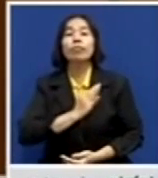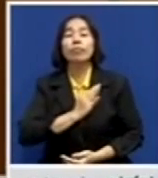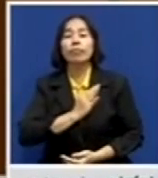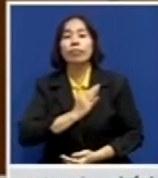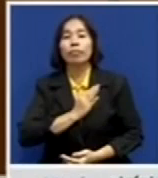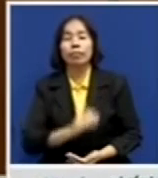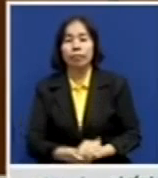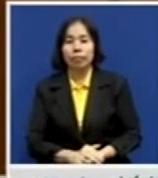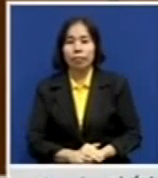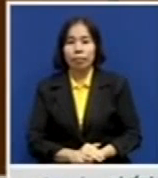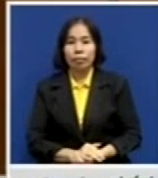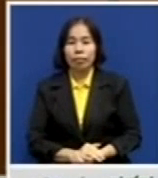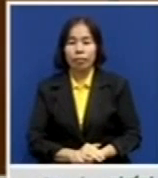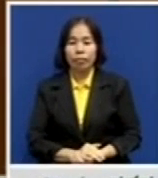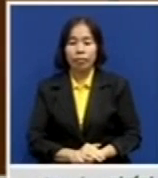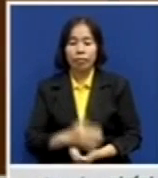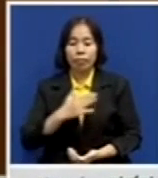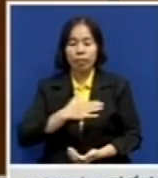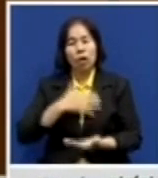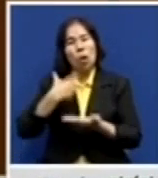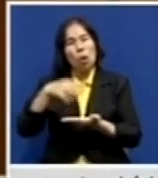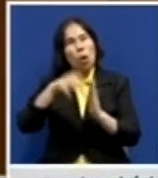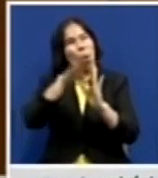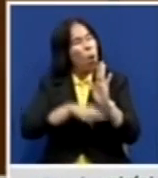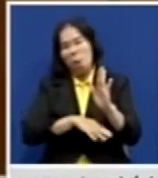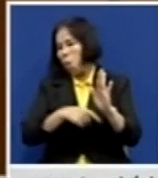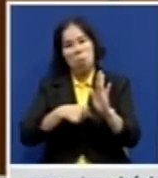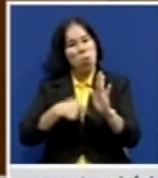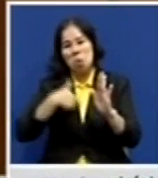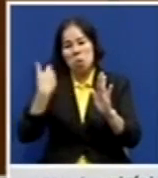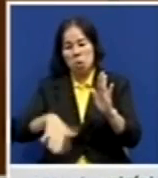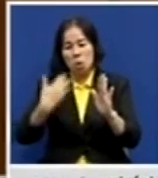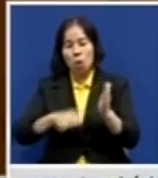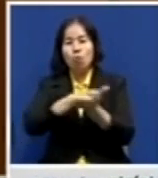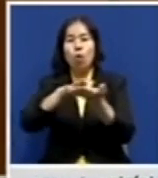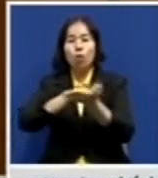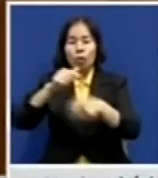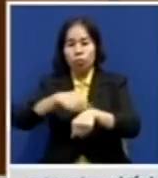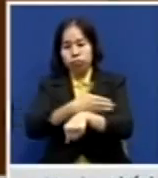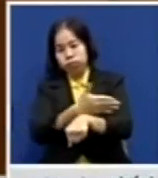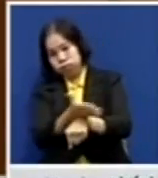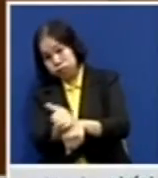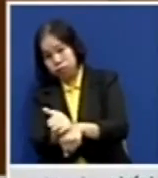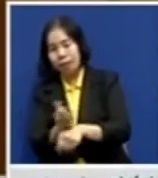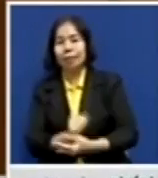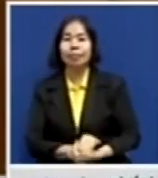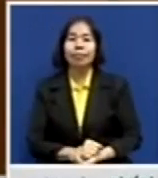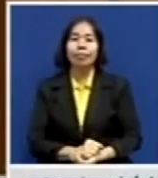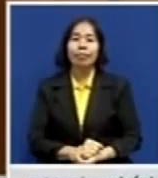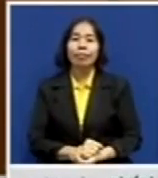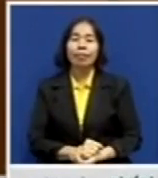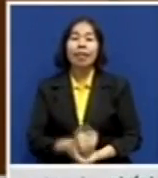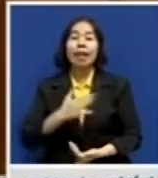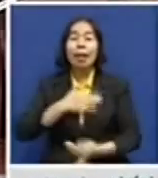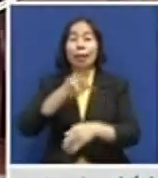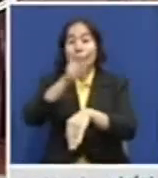นี่ผมก็ พูดไปเยอะเหมือนกันนะขอโทษเกินเวลาไปนาทีกว่าท่านประธานรัฐสภาที่เคารพนะครับ